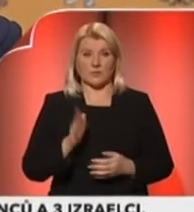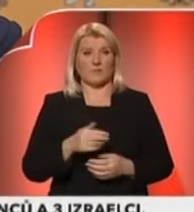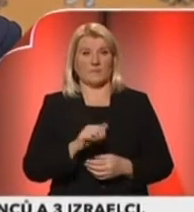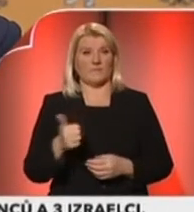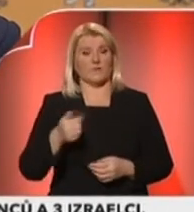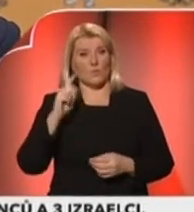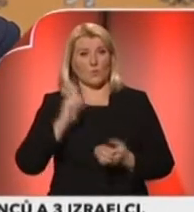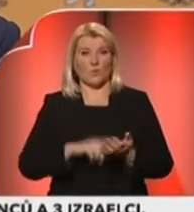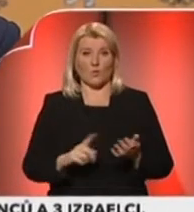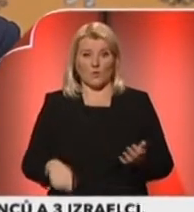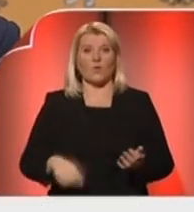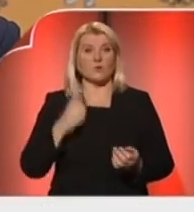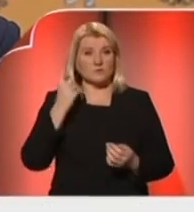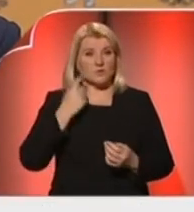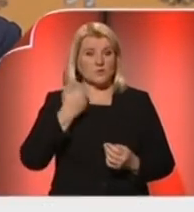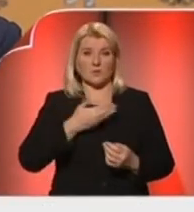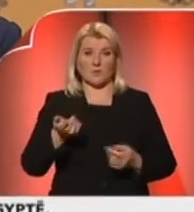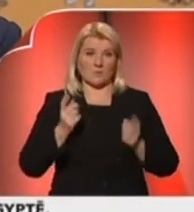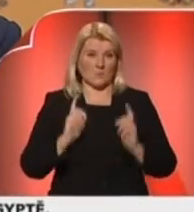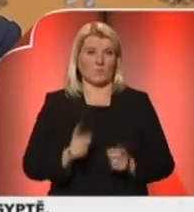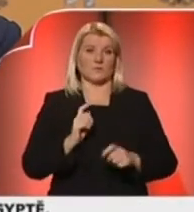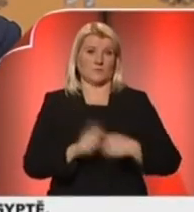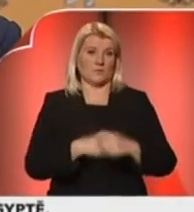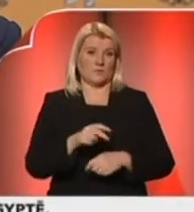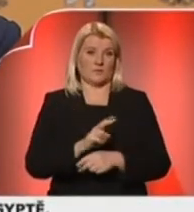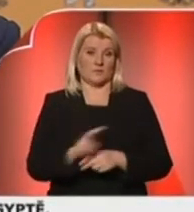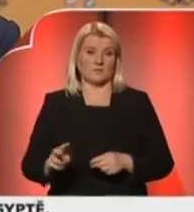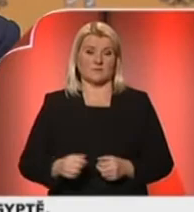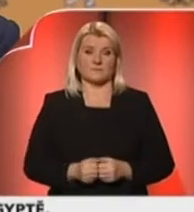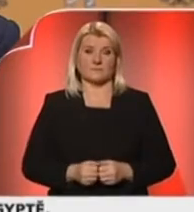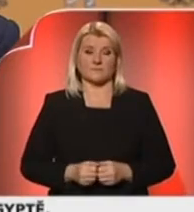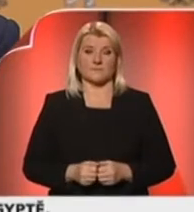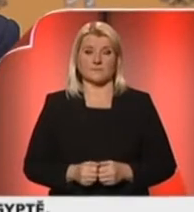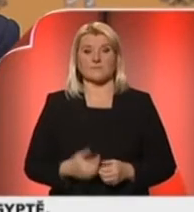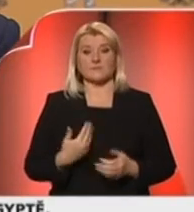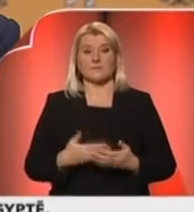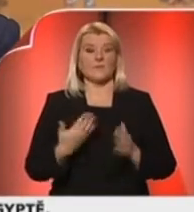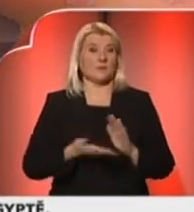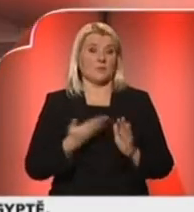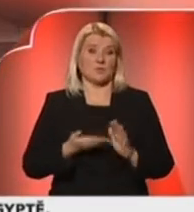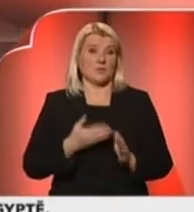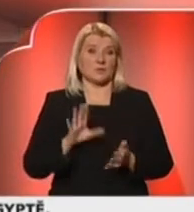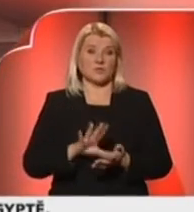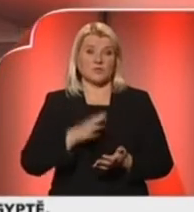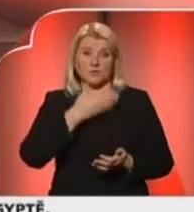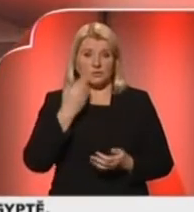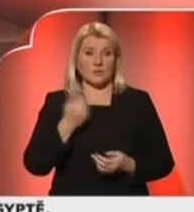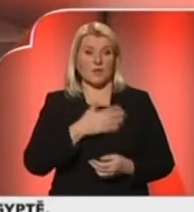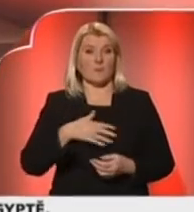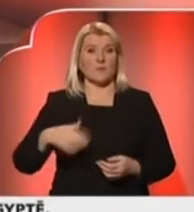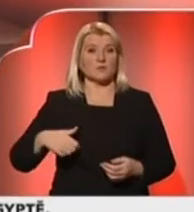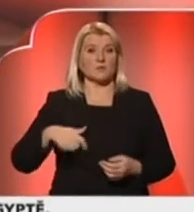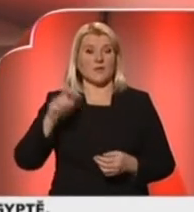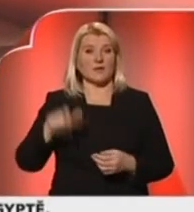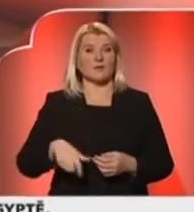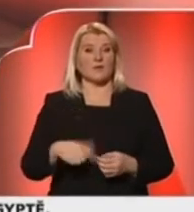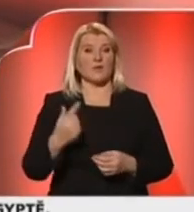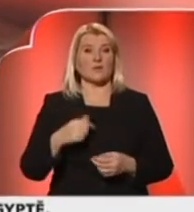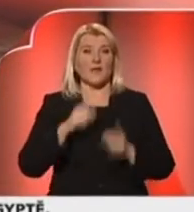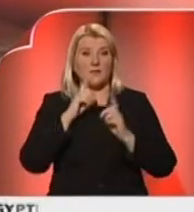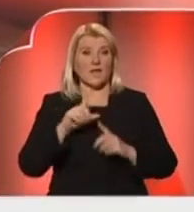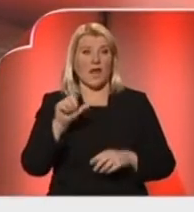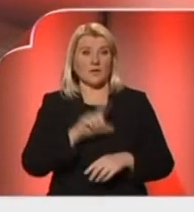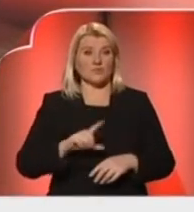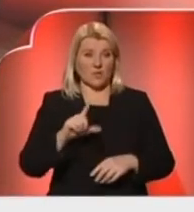který sociální demokracie bude muset tady začít dělat. Takže například středočeská poslankyně TOP 09 Helena